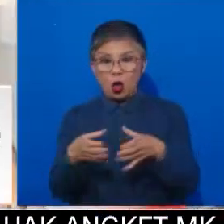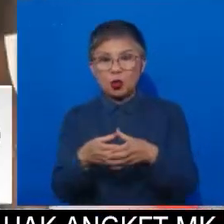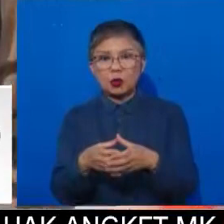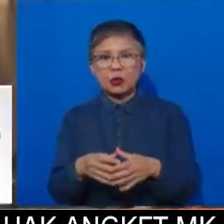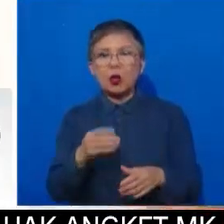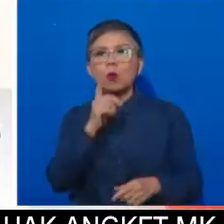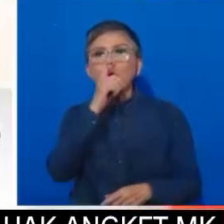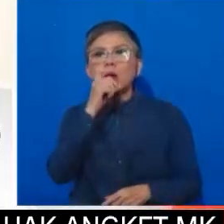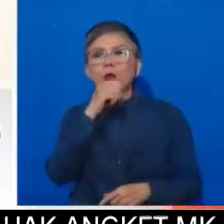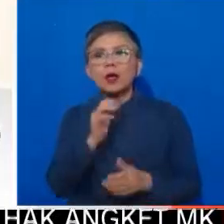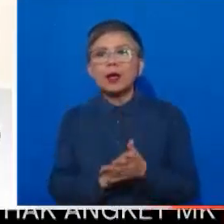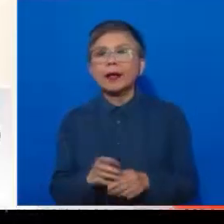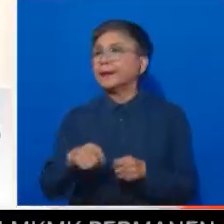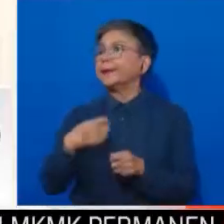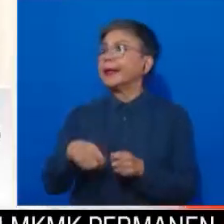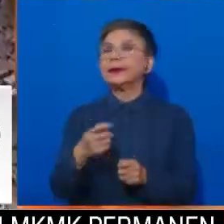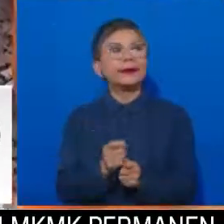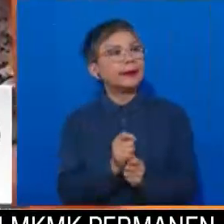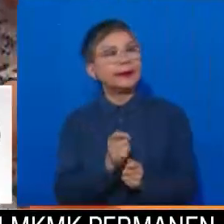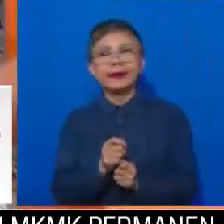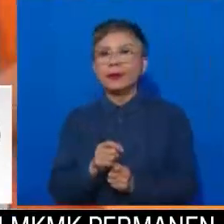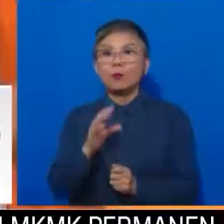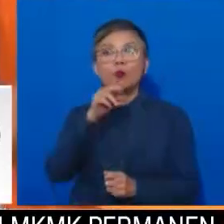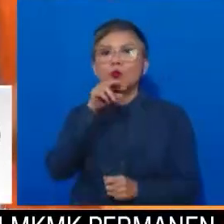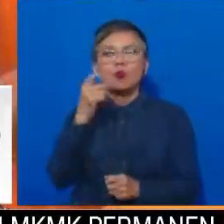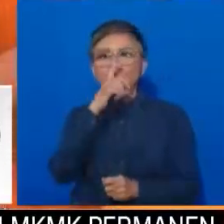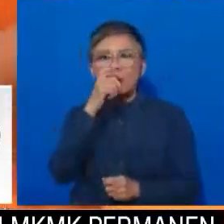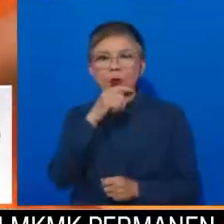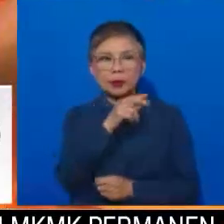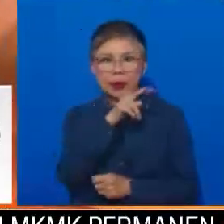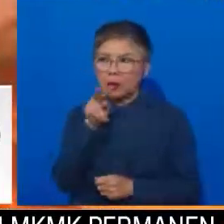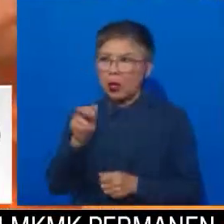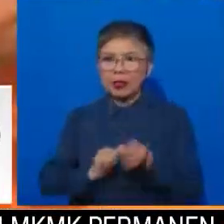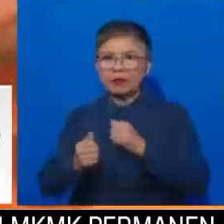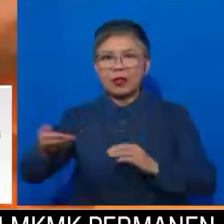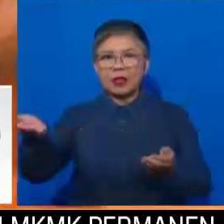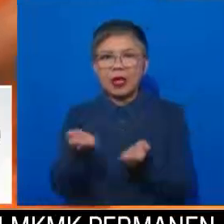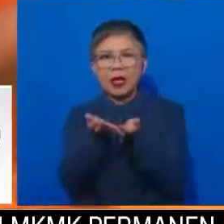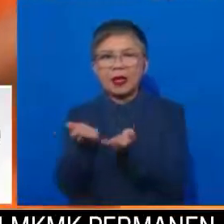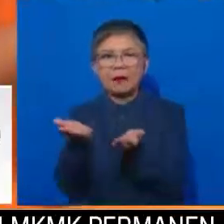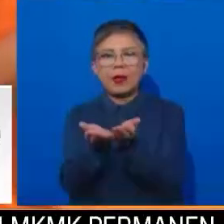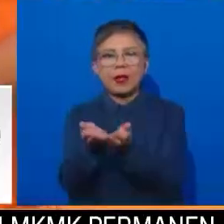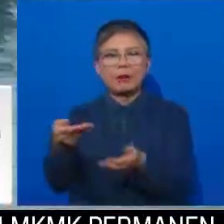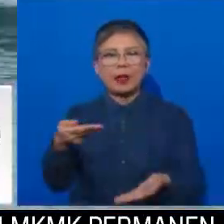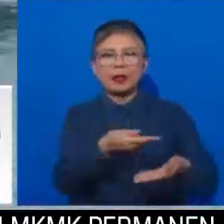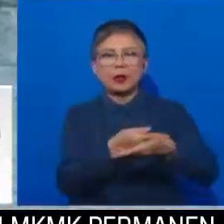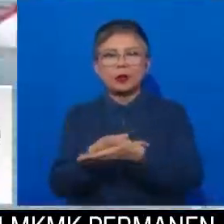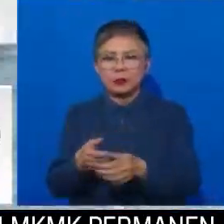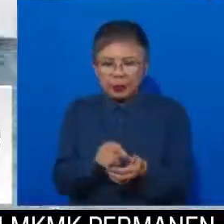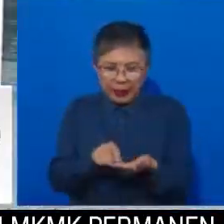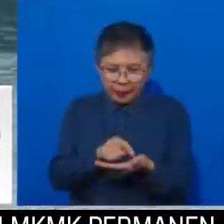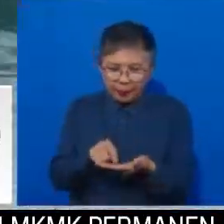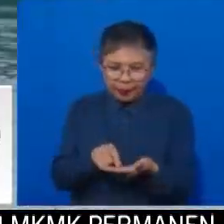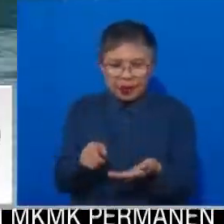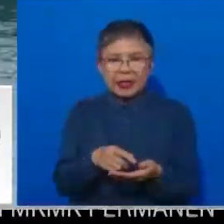kerap berpura-pura tengah melakukan aktivitas memancing, serta memantau aktivitas kapal korban melalui aplikasi Ship Info,